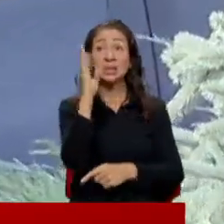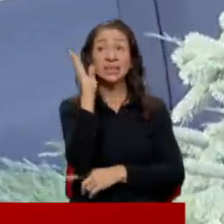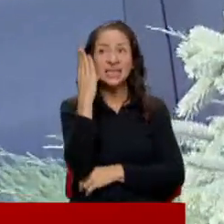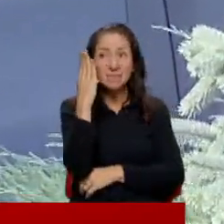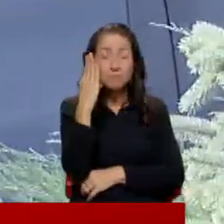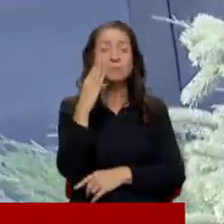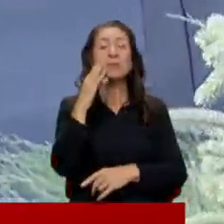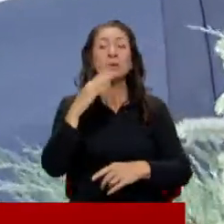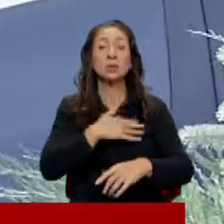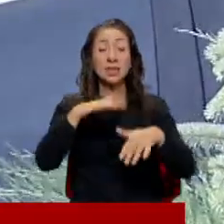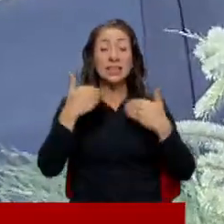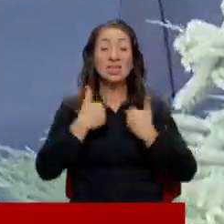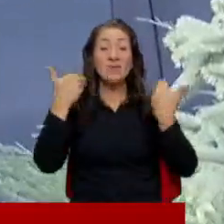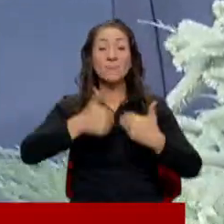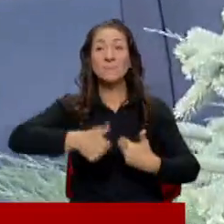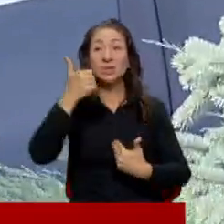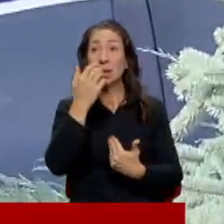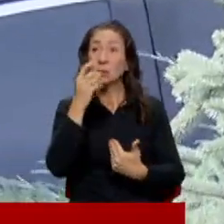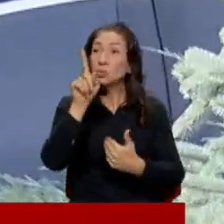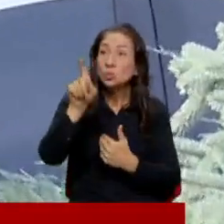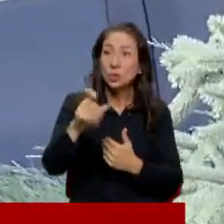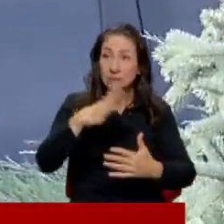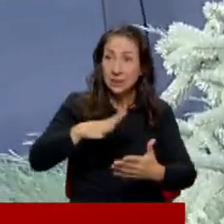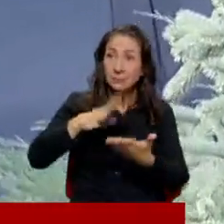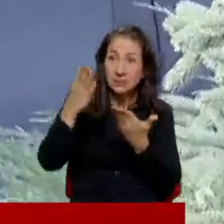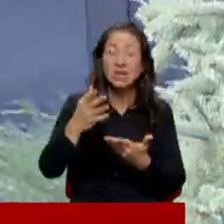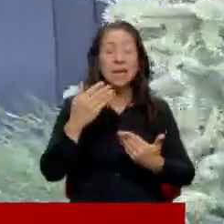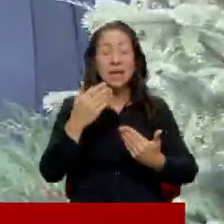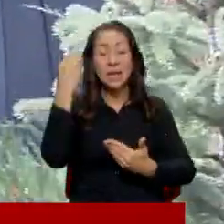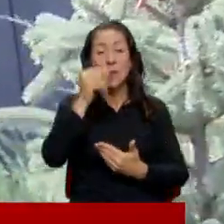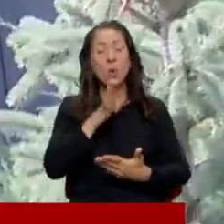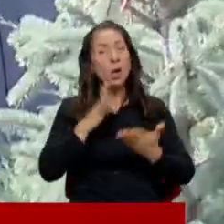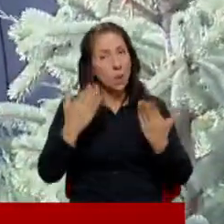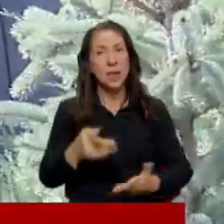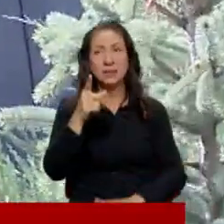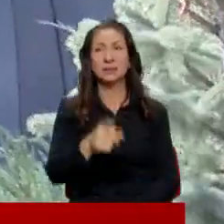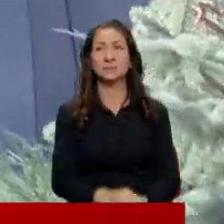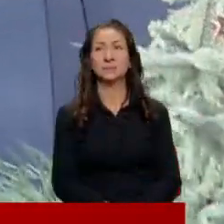Kasım'daki kurultayda divan başkanlığı önerisinde bulundu İmamoğlu'na. İmamoğlu öneriyi kabul etti.